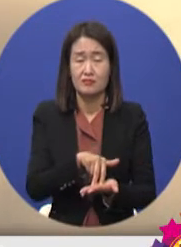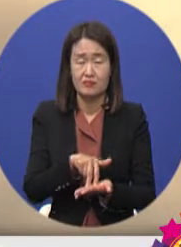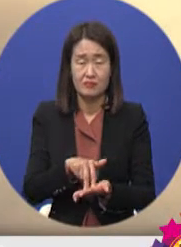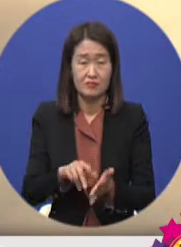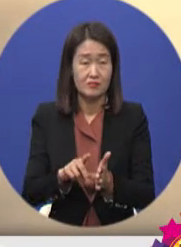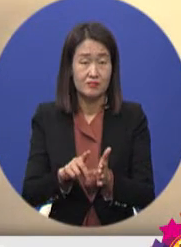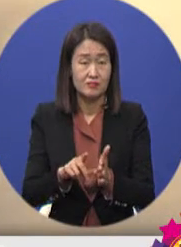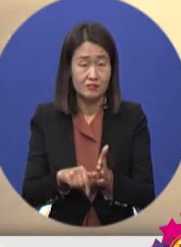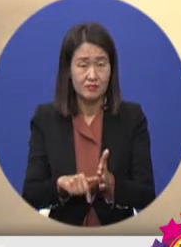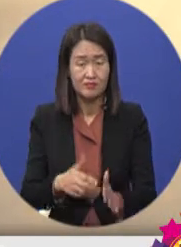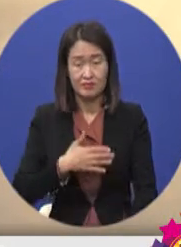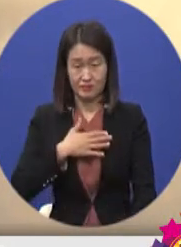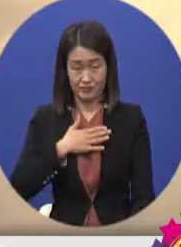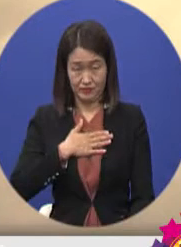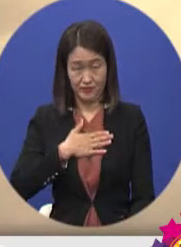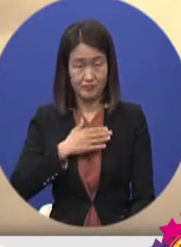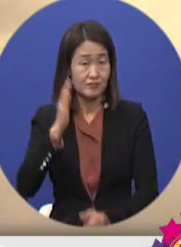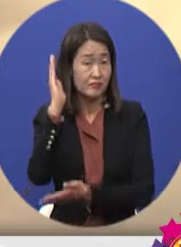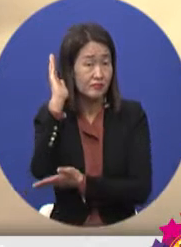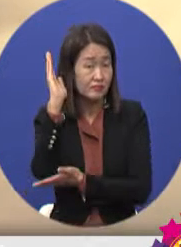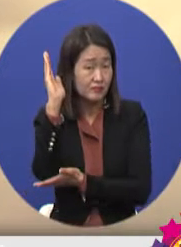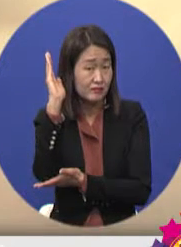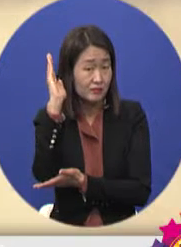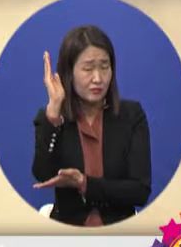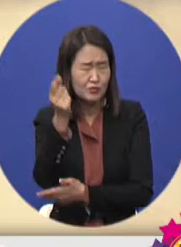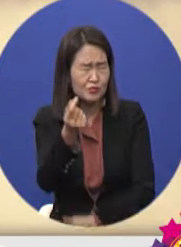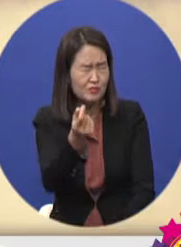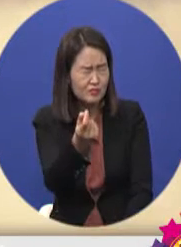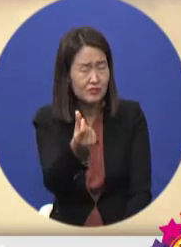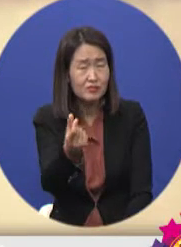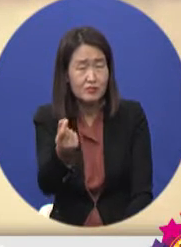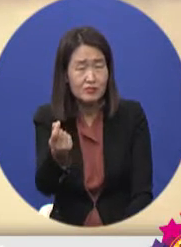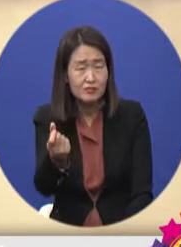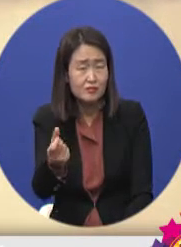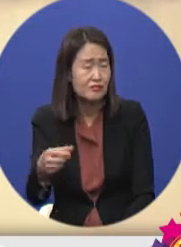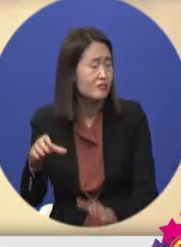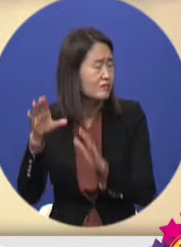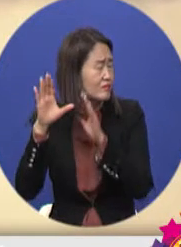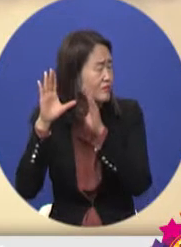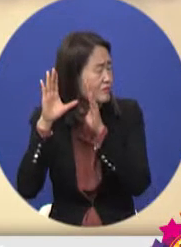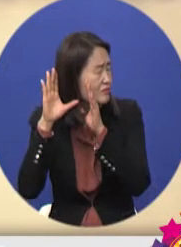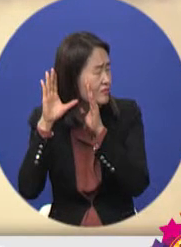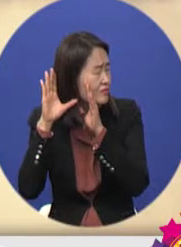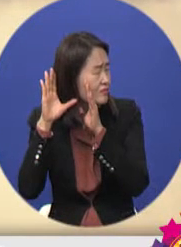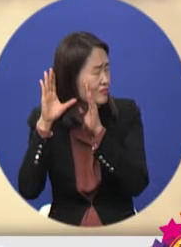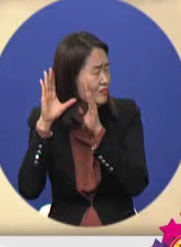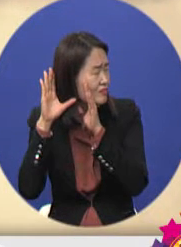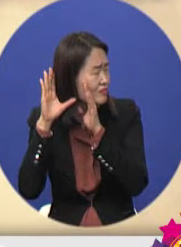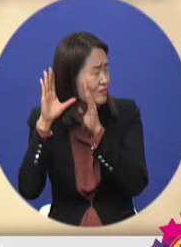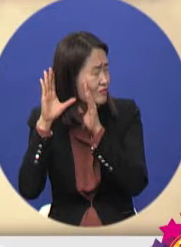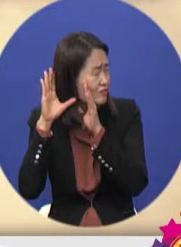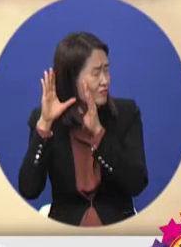외로워질 때 내 얘기를 좀 만들어준다면